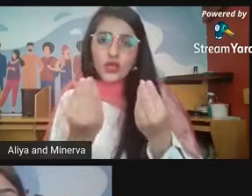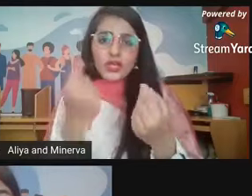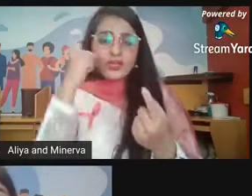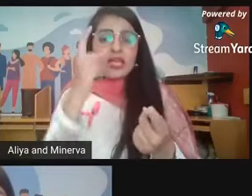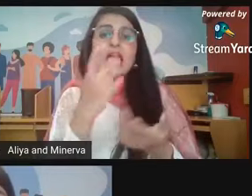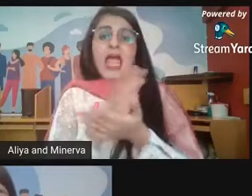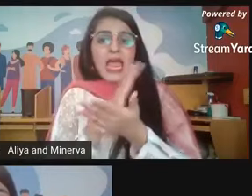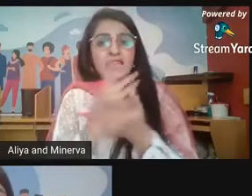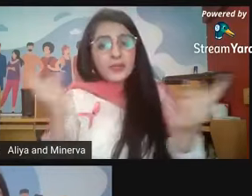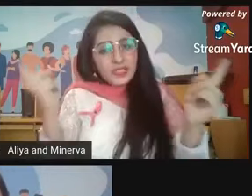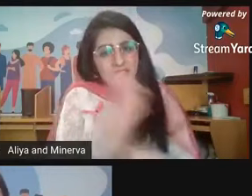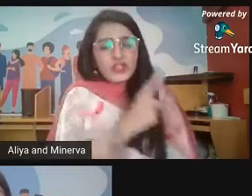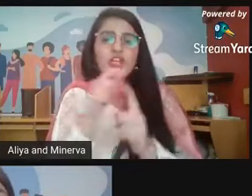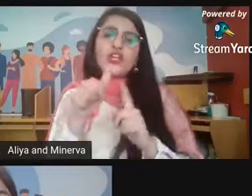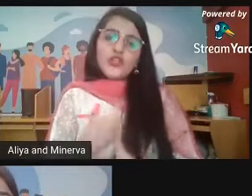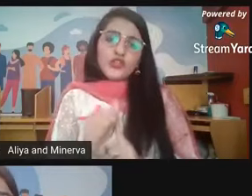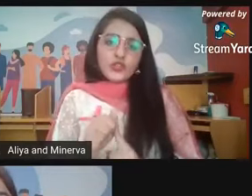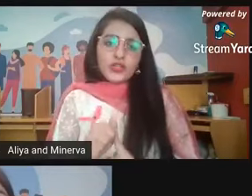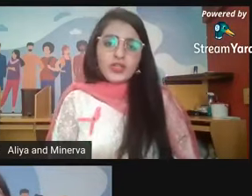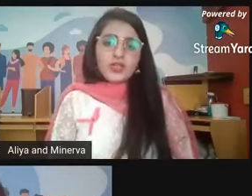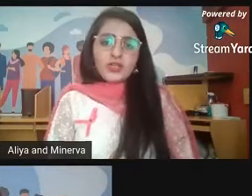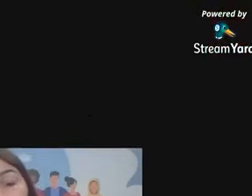स्विच इंटरप्रेटर्स फर्स्ट।